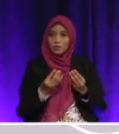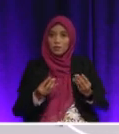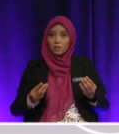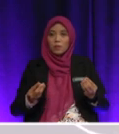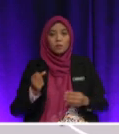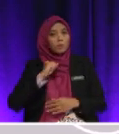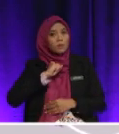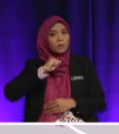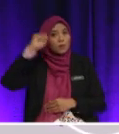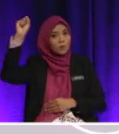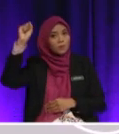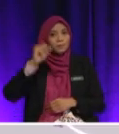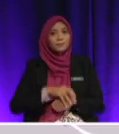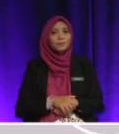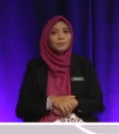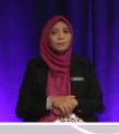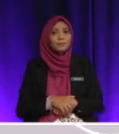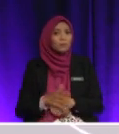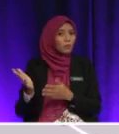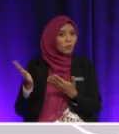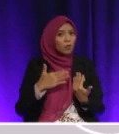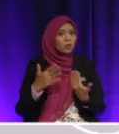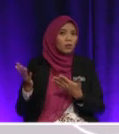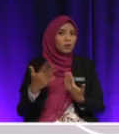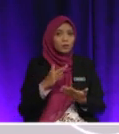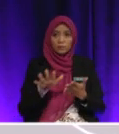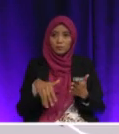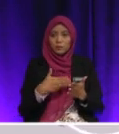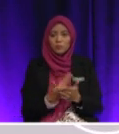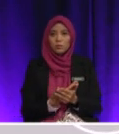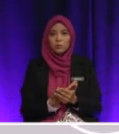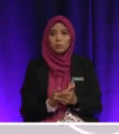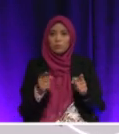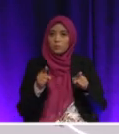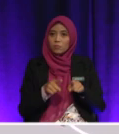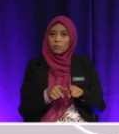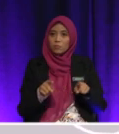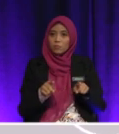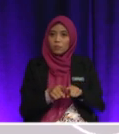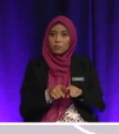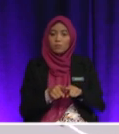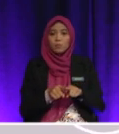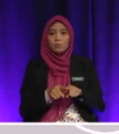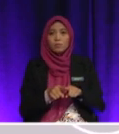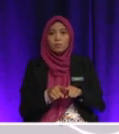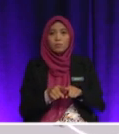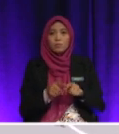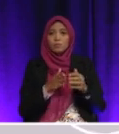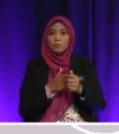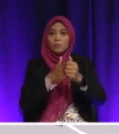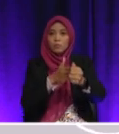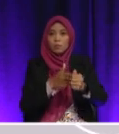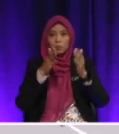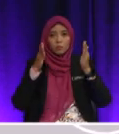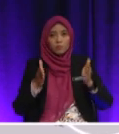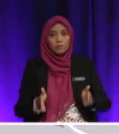merdeka Marilah pemuda-pemudi Harapan Bangsa untuk bergandeng bersama-sama kami pemimpin angkatan Pemuda